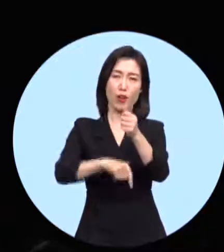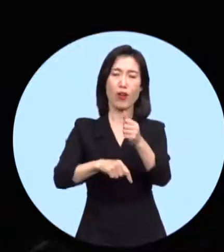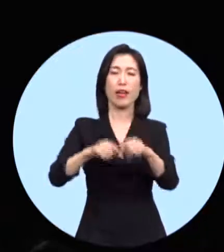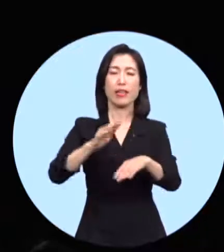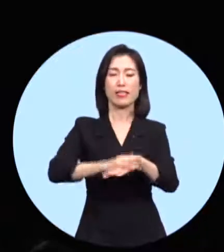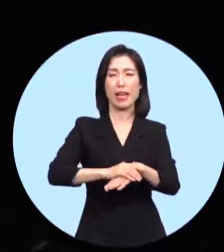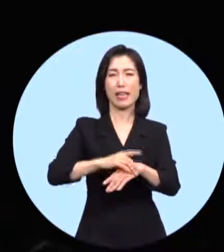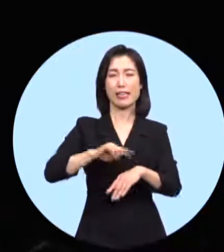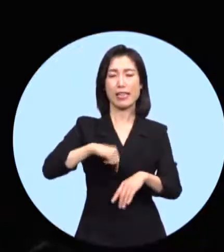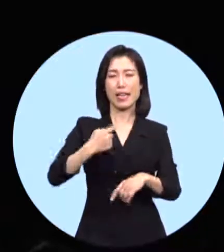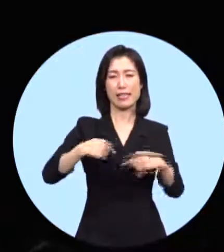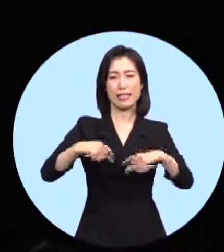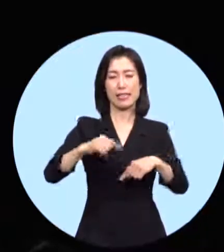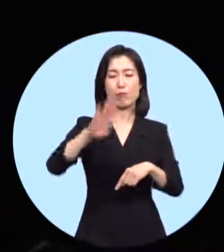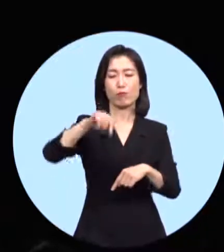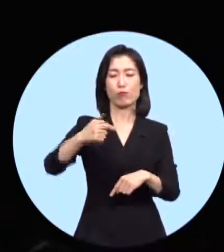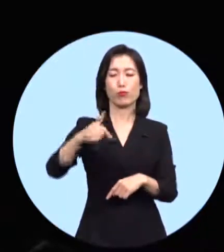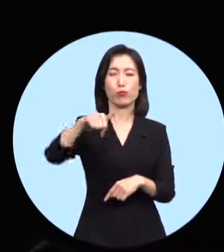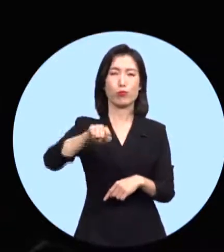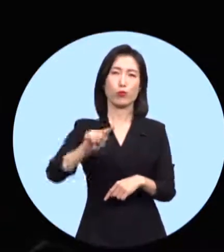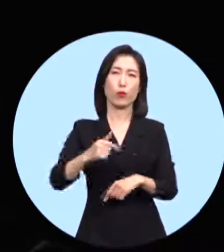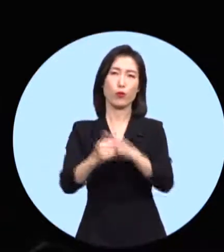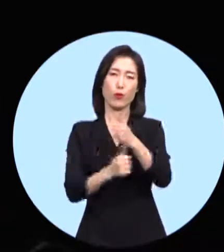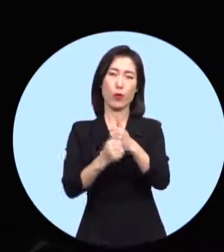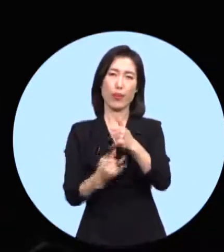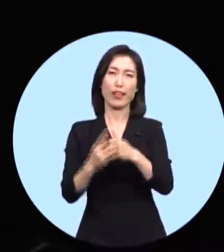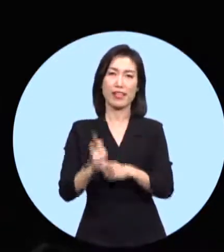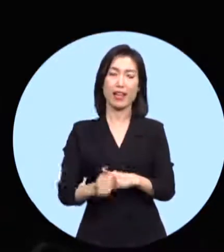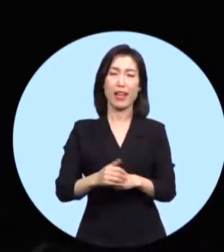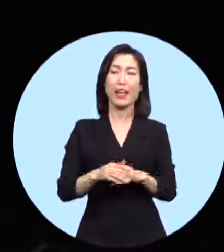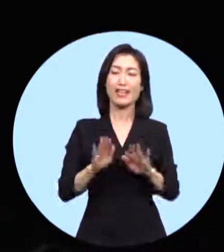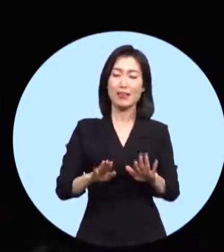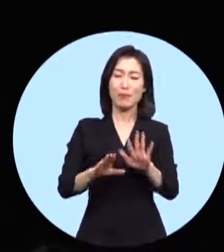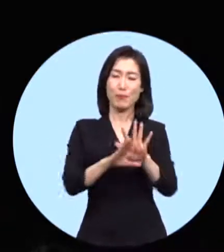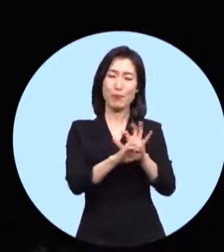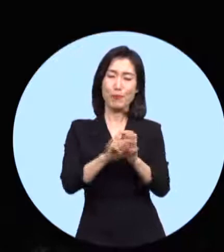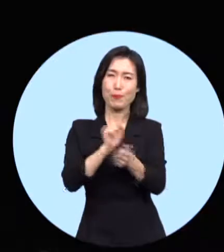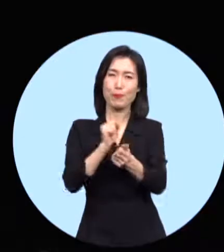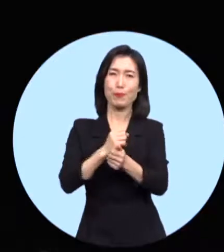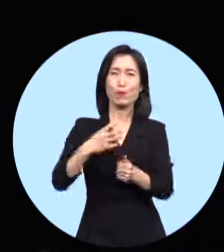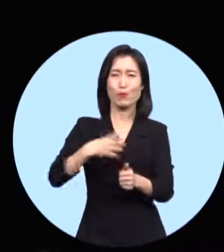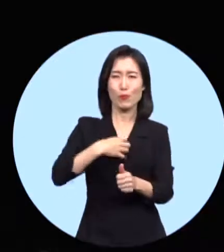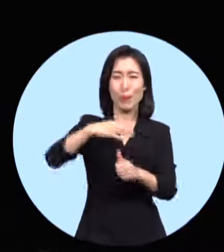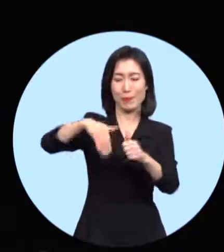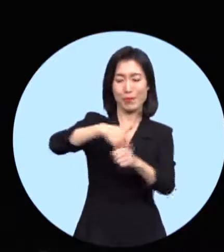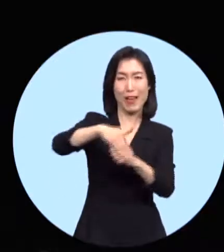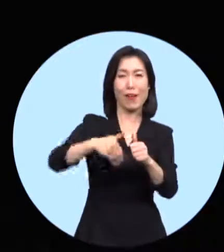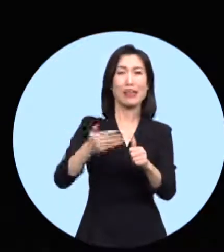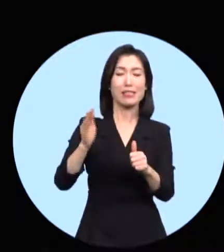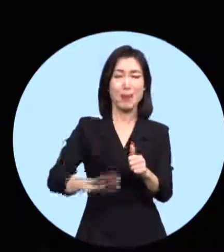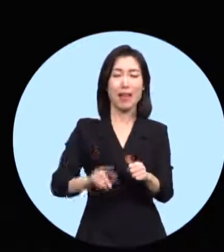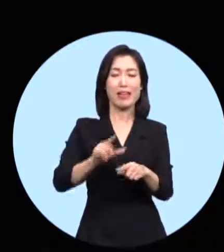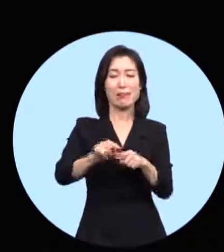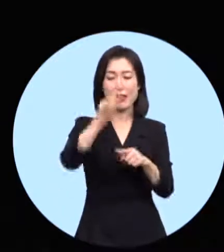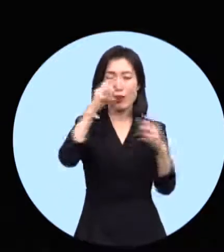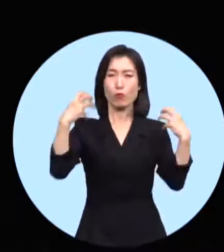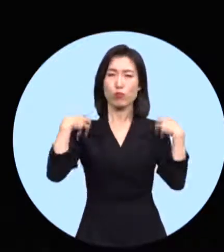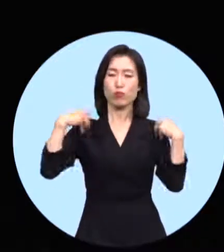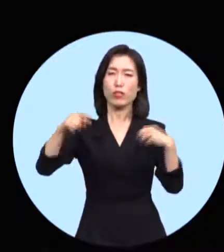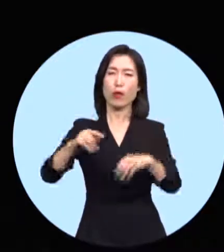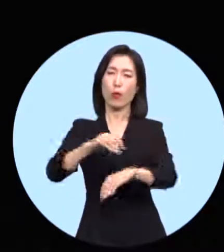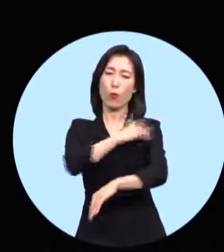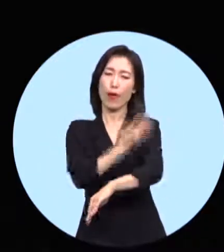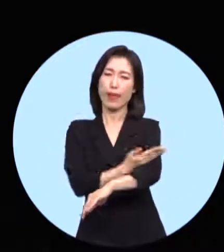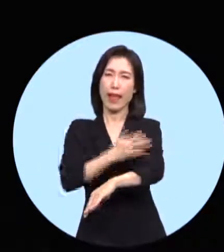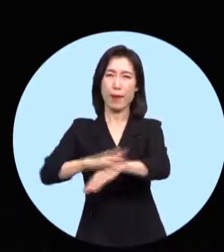자치분과위원회 위원장님 모시겠습니다. 평소 코로나19라는 팬데믹 상황에서 지방정부의 권한과